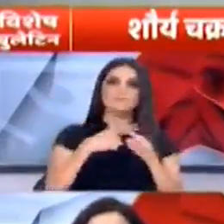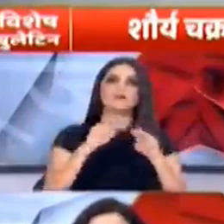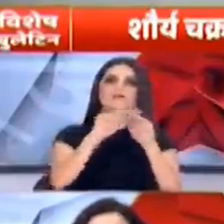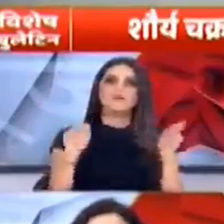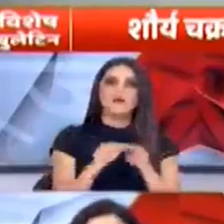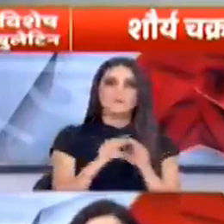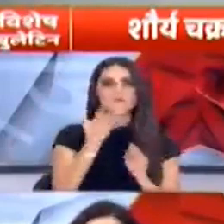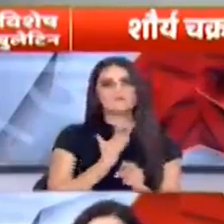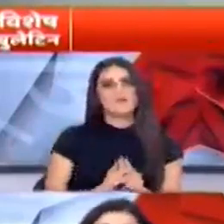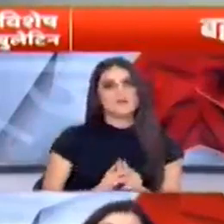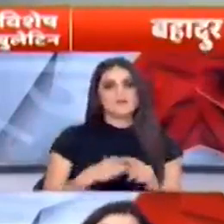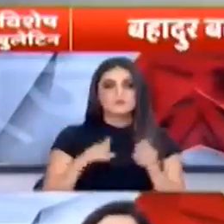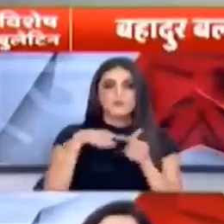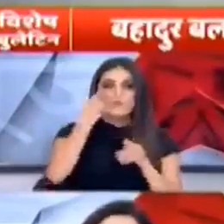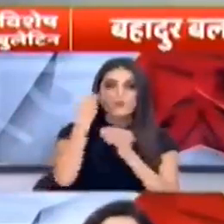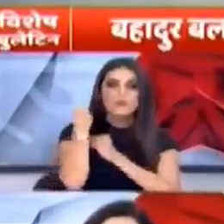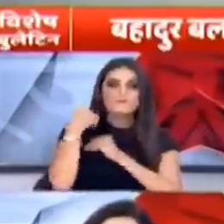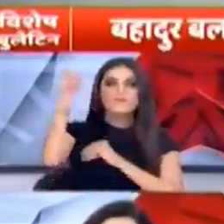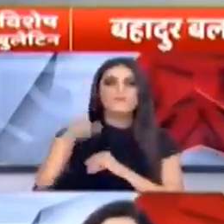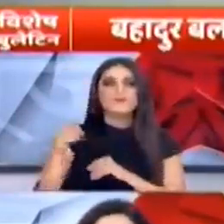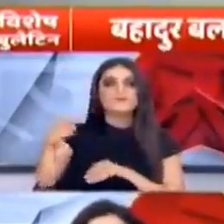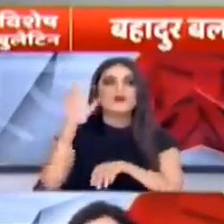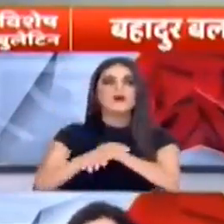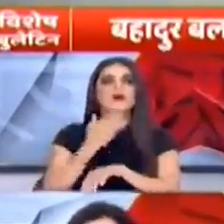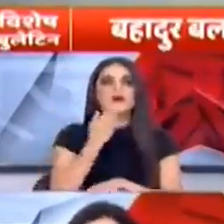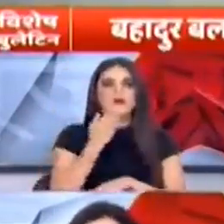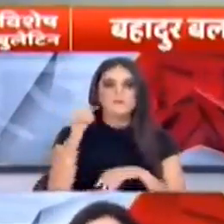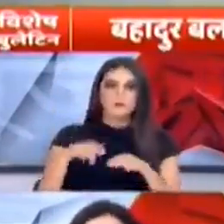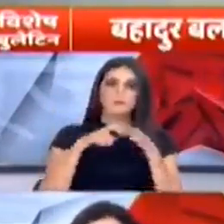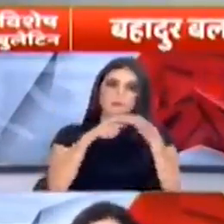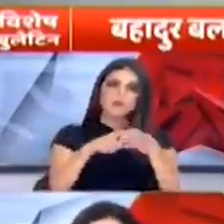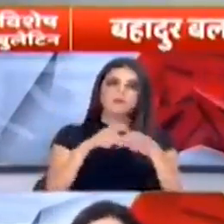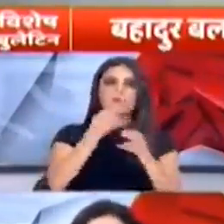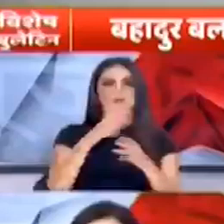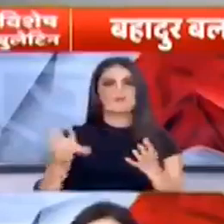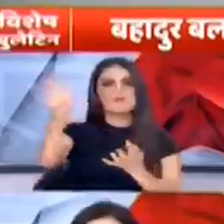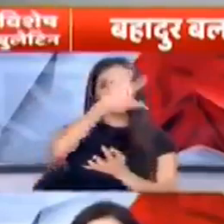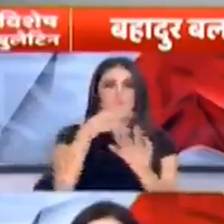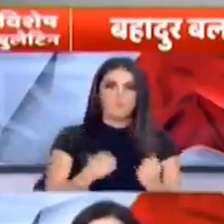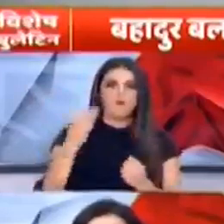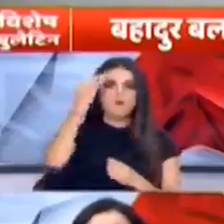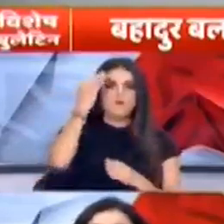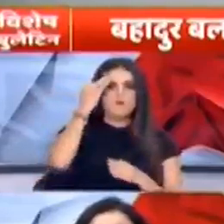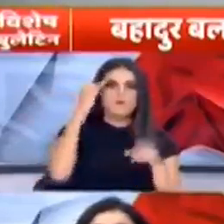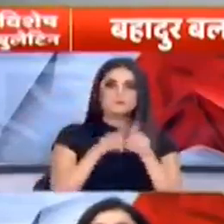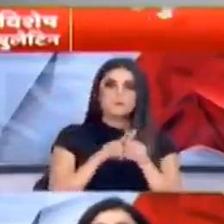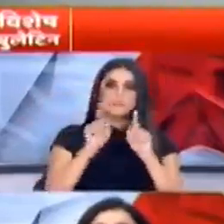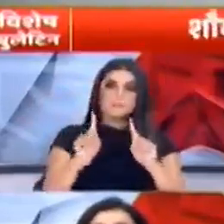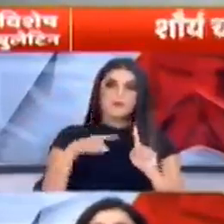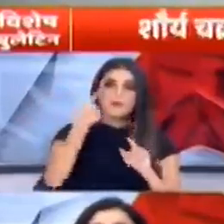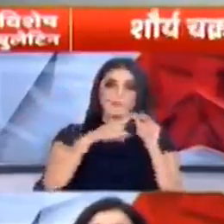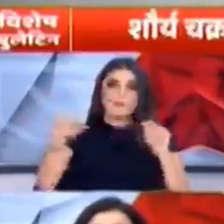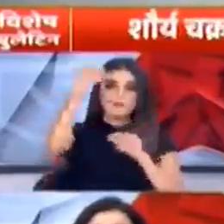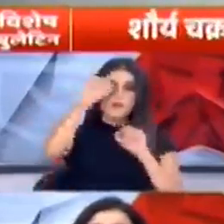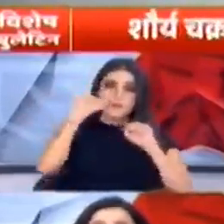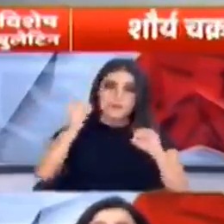में शोक है। गुनहगार कब गिरफ्तार होंगे, इस सवाल का जवाब हर कोई जानना चाहता है, लेकिन